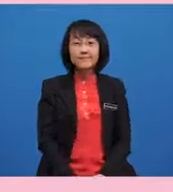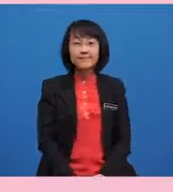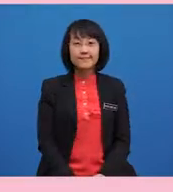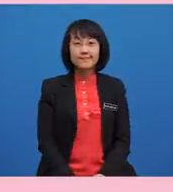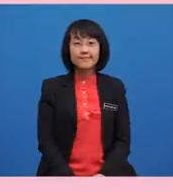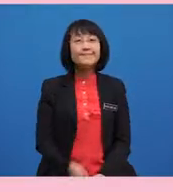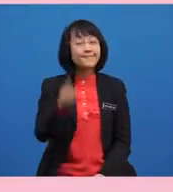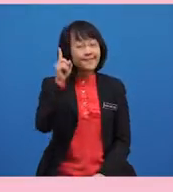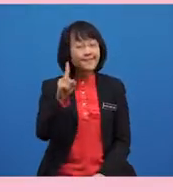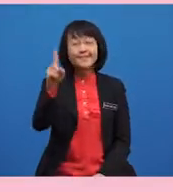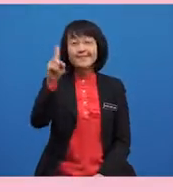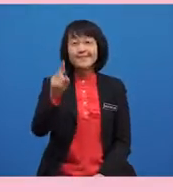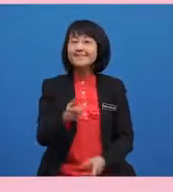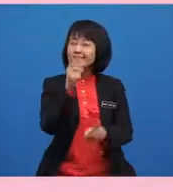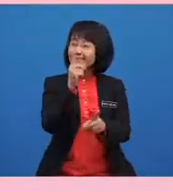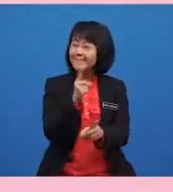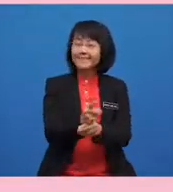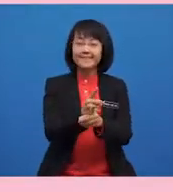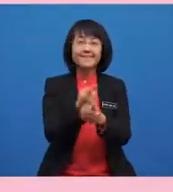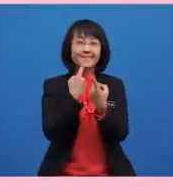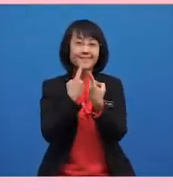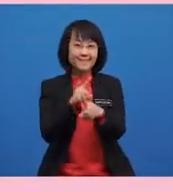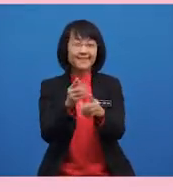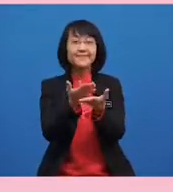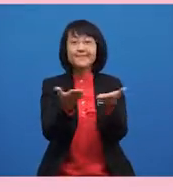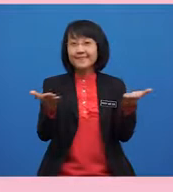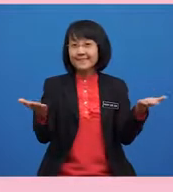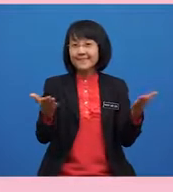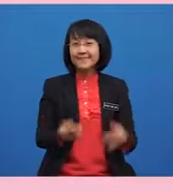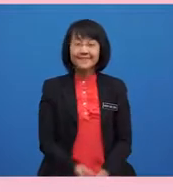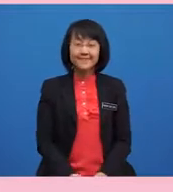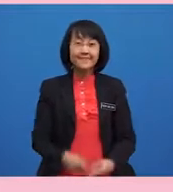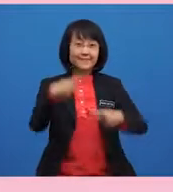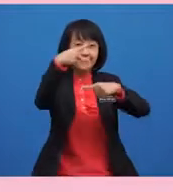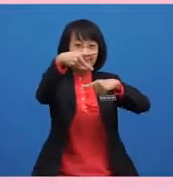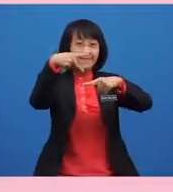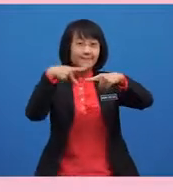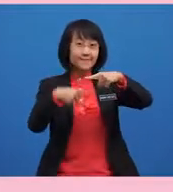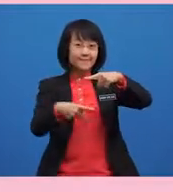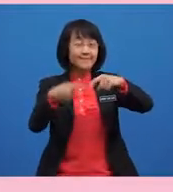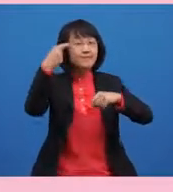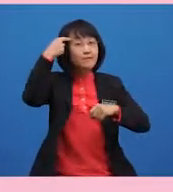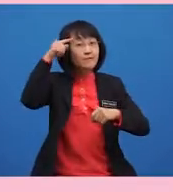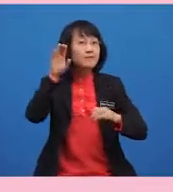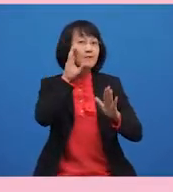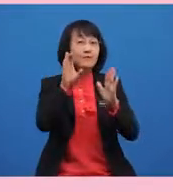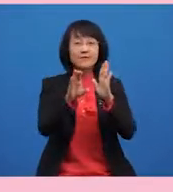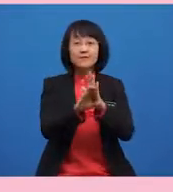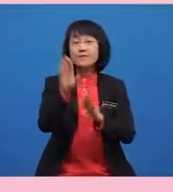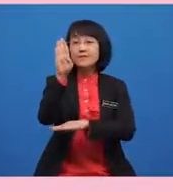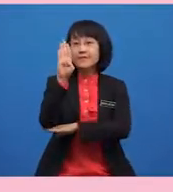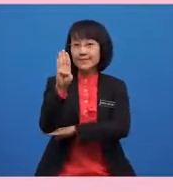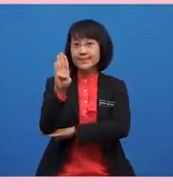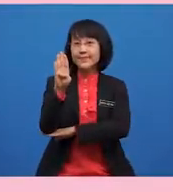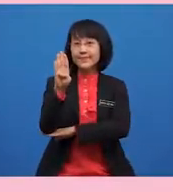ya? Ha, betul jawapan kamu. Pecahan bagi gambar